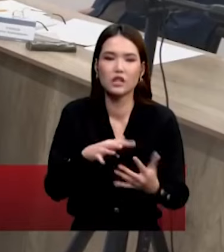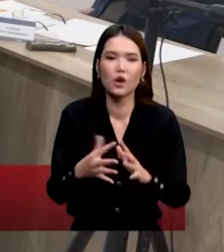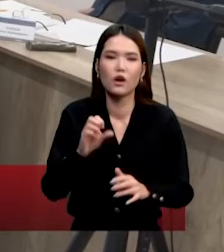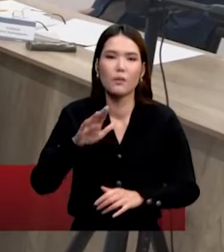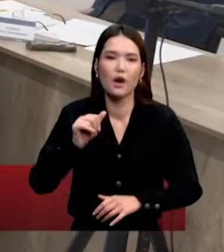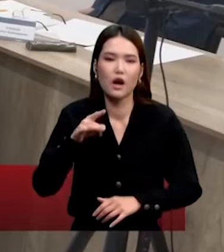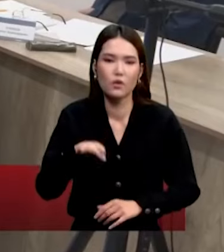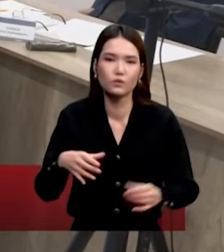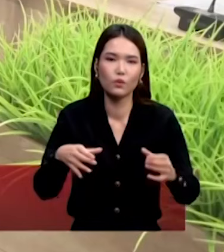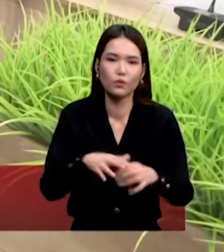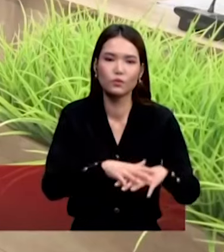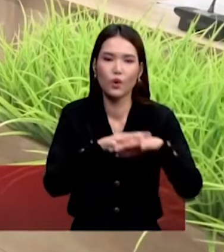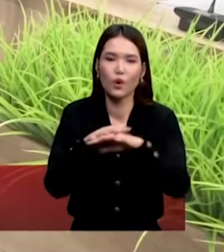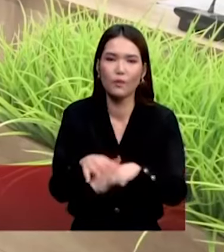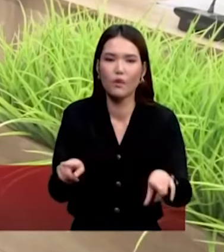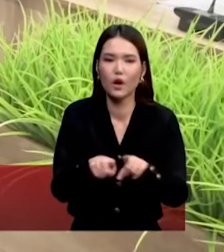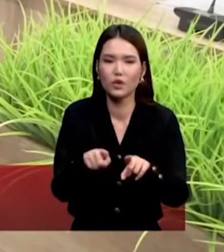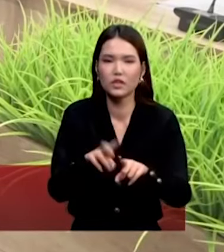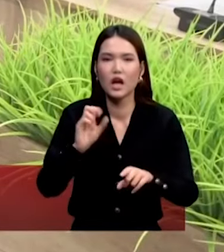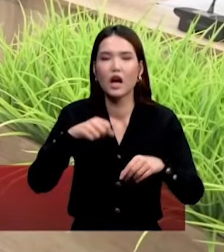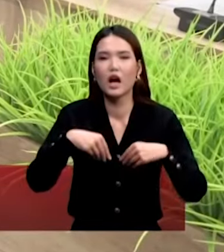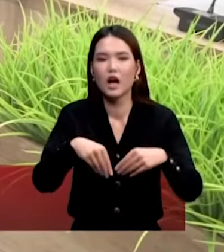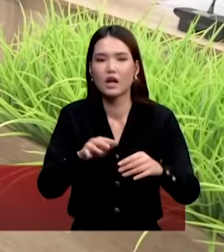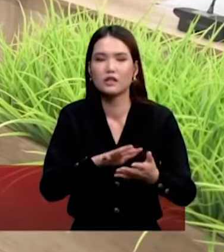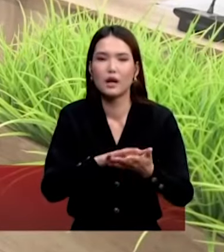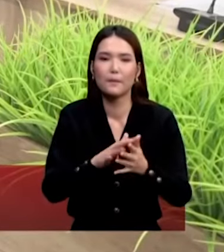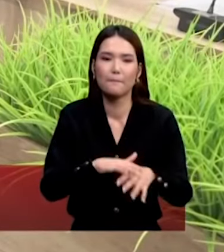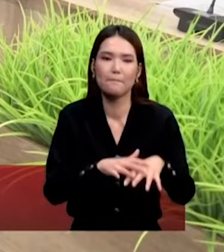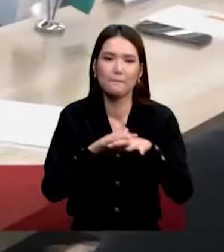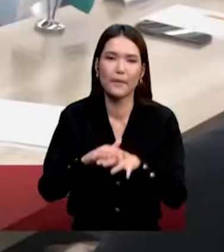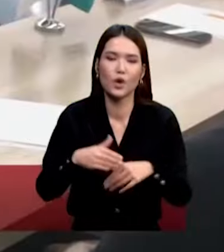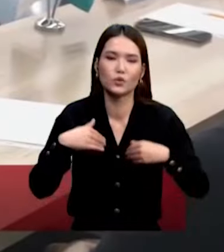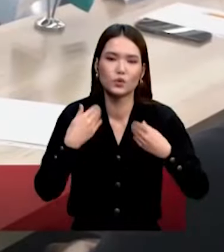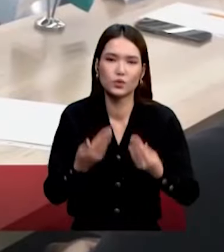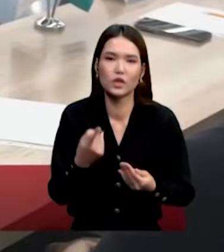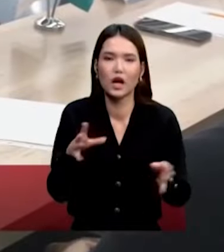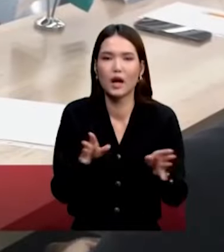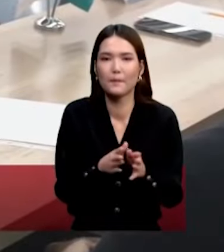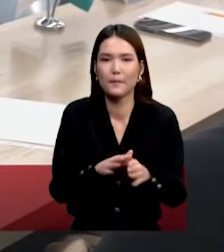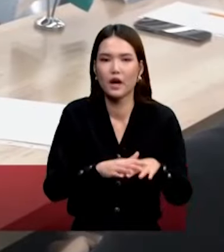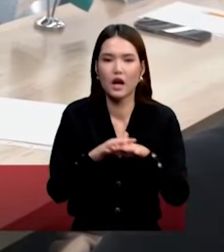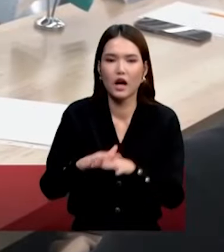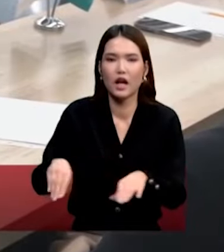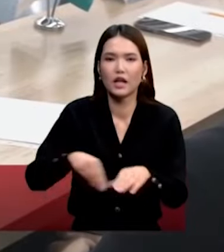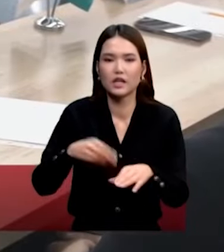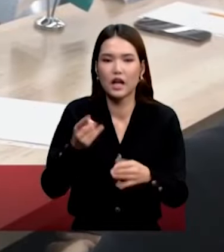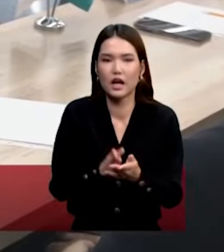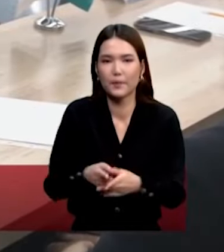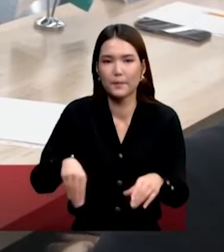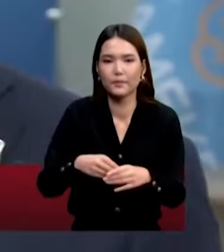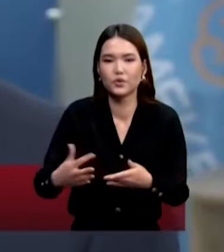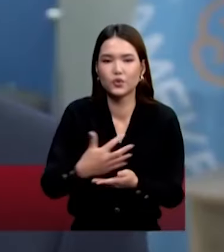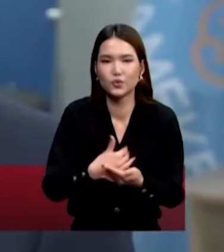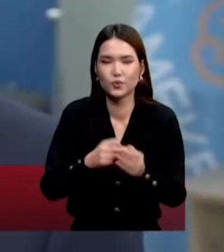Ресейдің Россельхоз банкі секілді агробанк құруды ұсынды. Шаруалар бір банкпен жұмыс істеп, депозитін де бір жерде жинақтаса